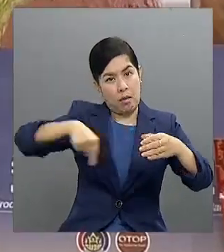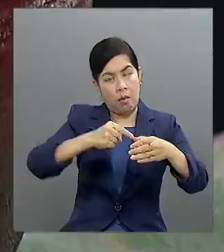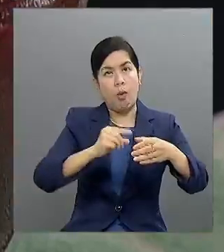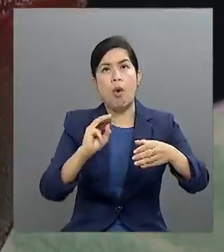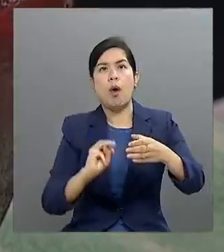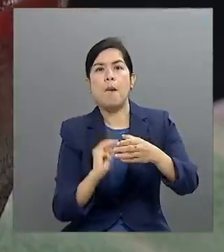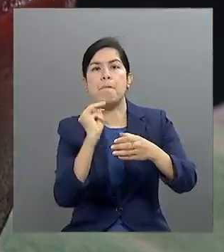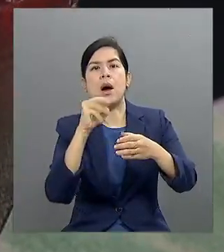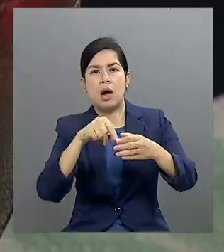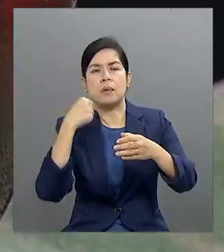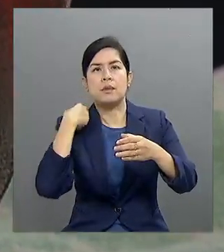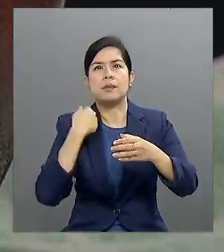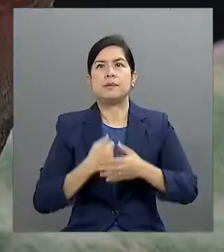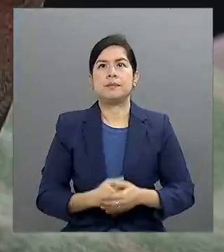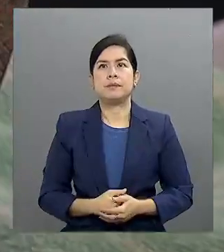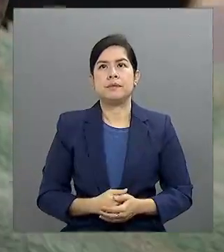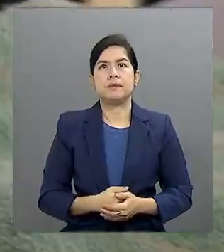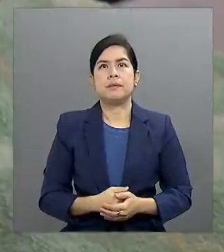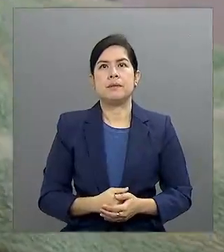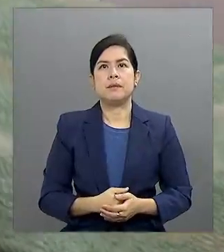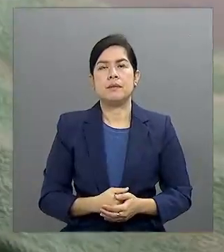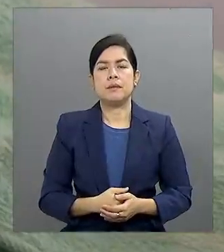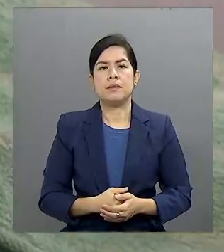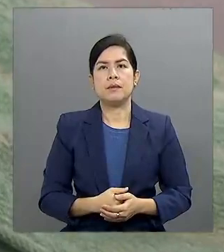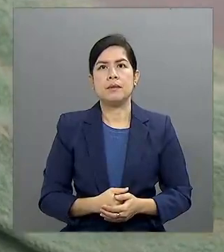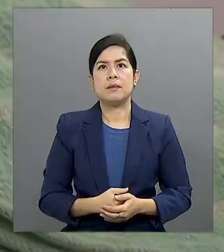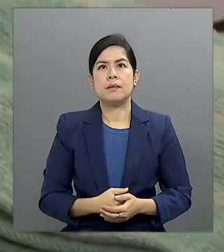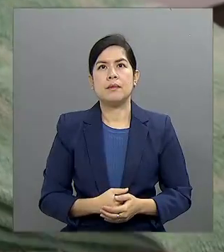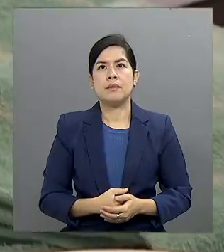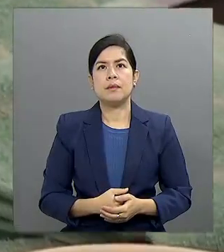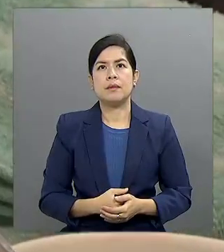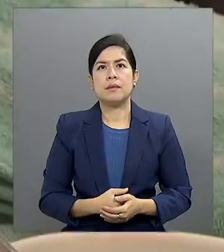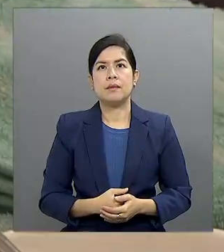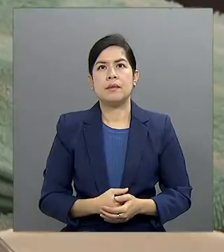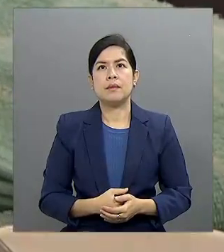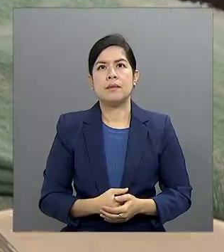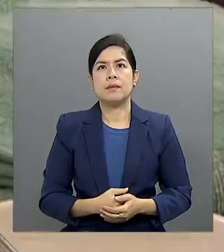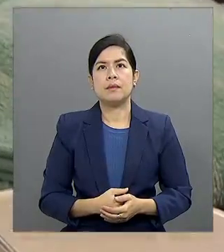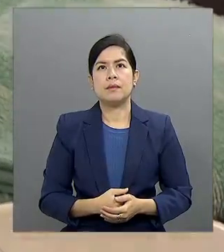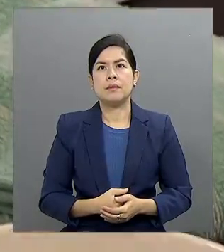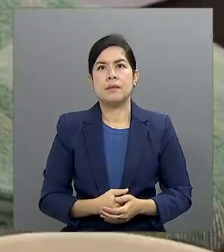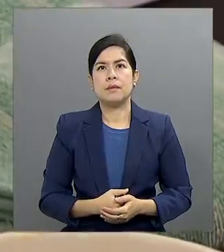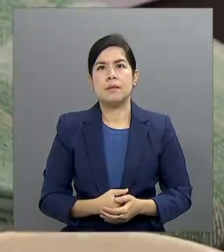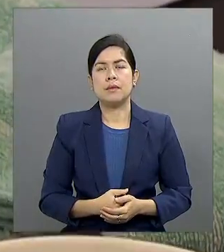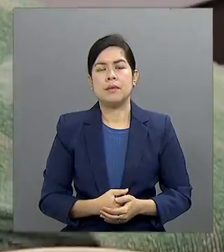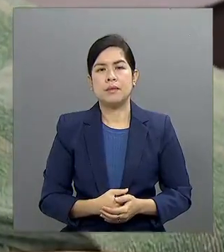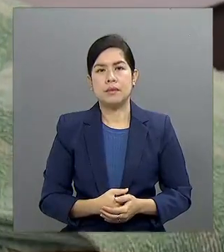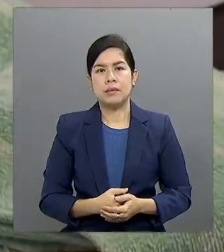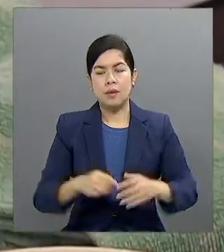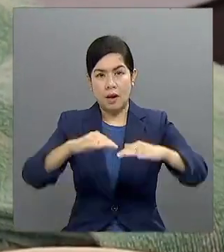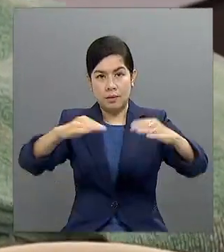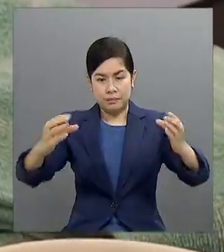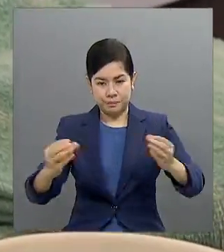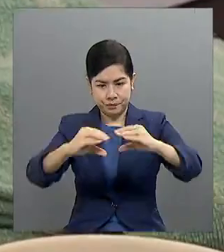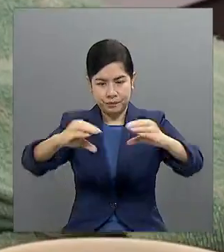ต่อ เลยฮะครกไม้เหรอฮะ เป็นครกไม้ต่อเป็นครกไม้ที่ว่าต้องทำขึ้นมาแล้วมันจะนัวขึ้นมานิดนึงเ